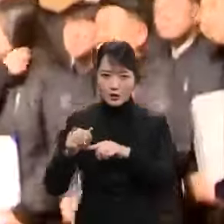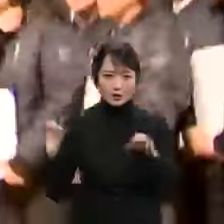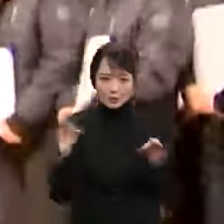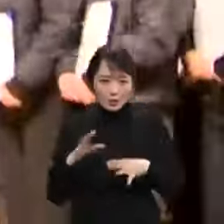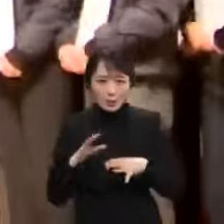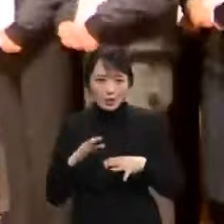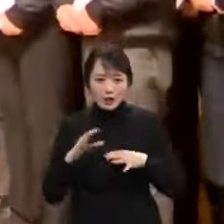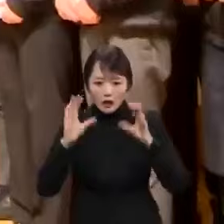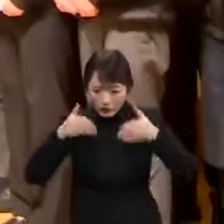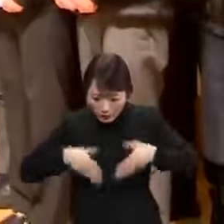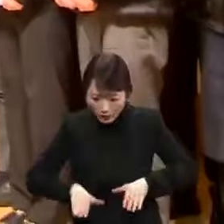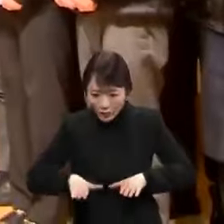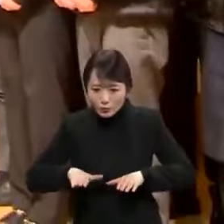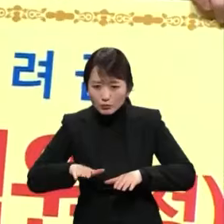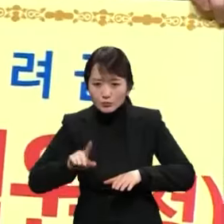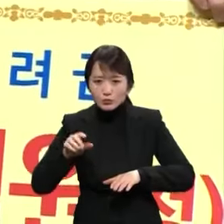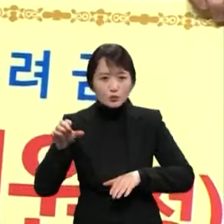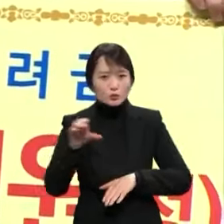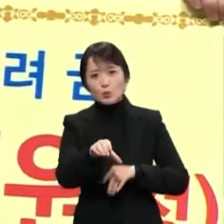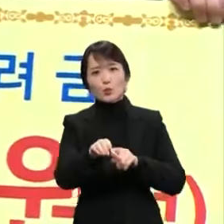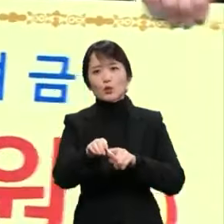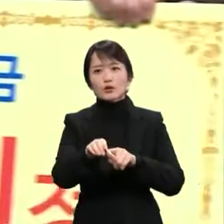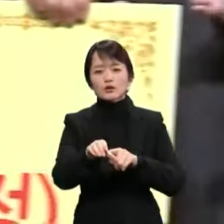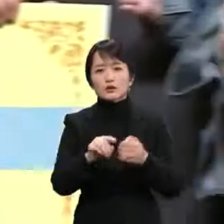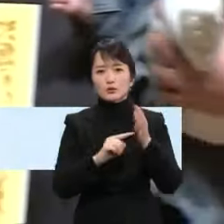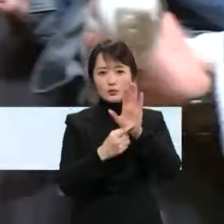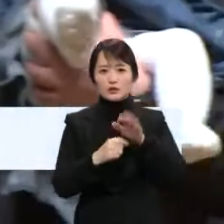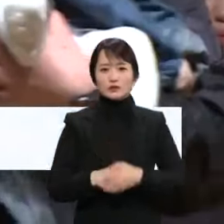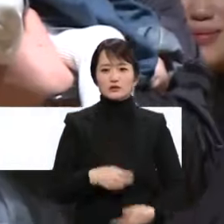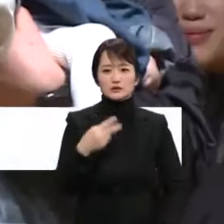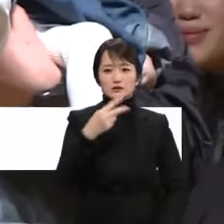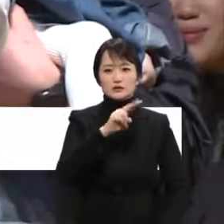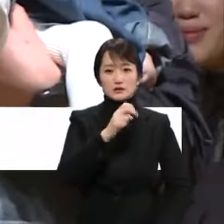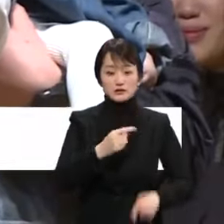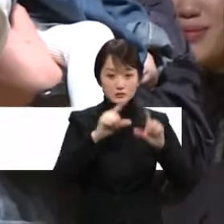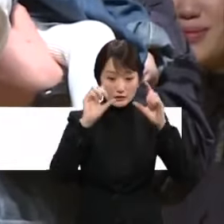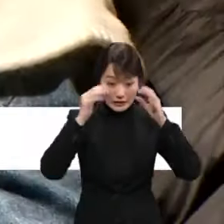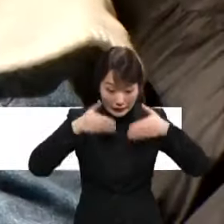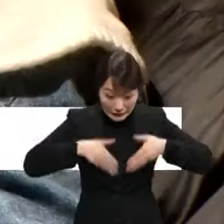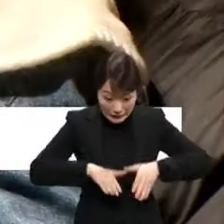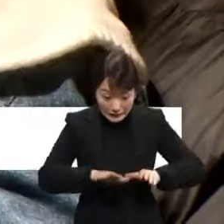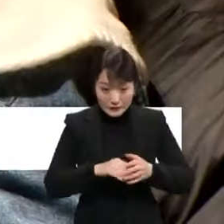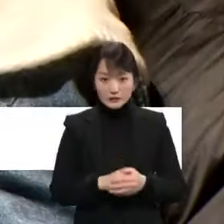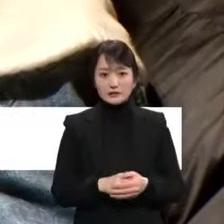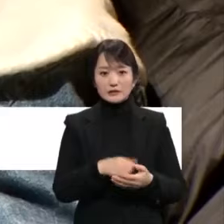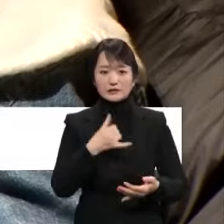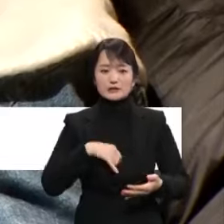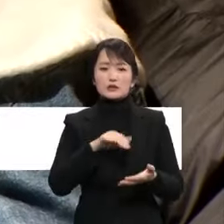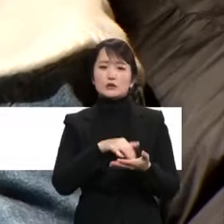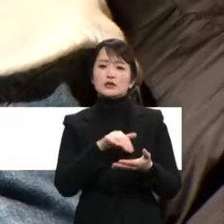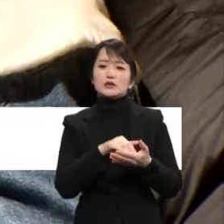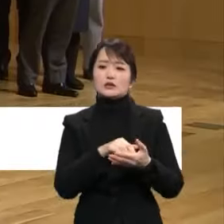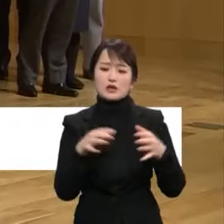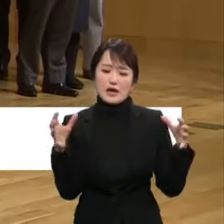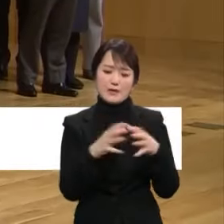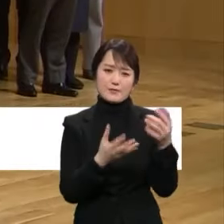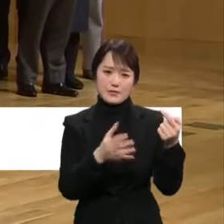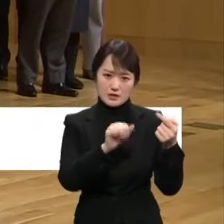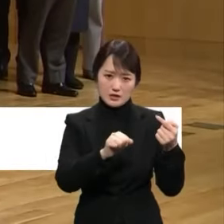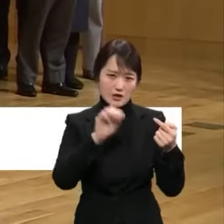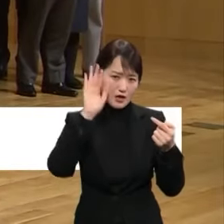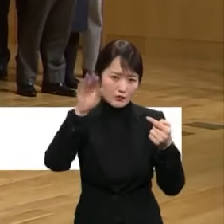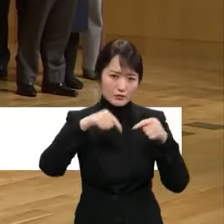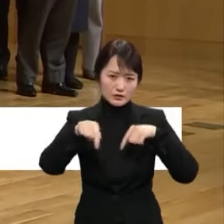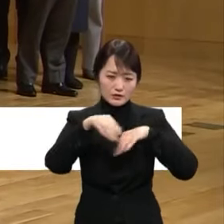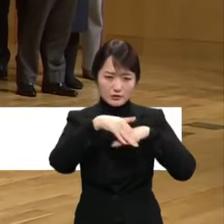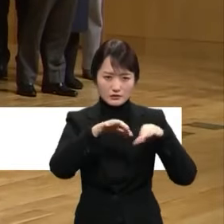대책을 내놨습니다 2021년 태어난 직원 자녀에 1억원씩 총 70억원을 지원하고 앞이 정책을